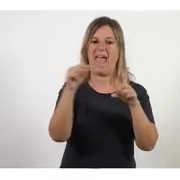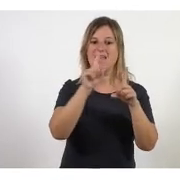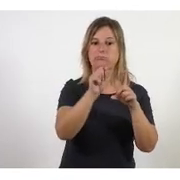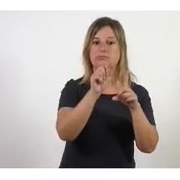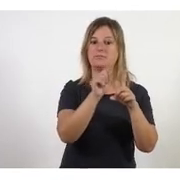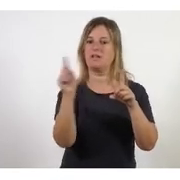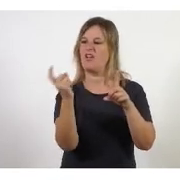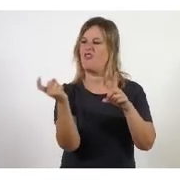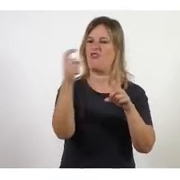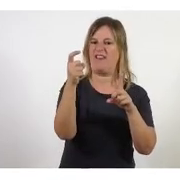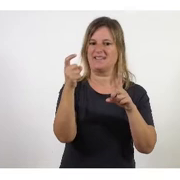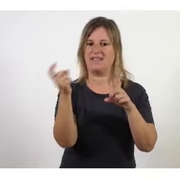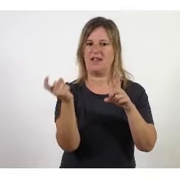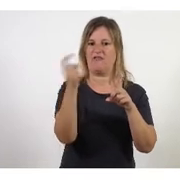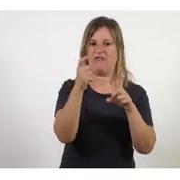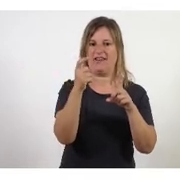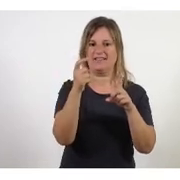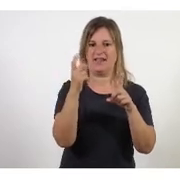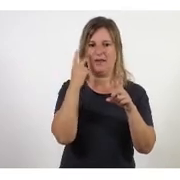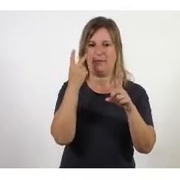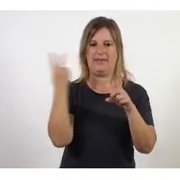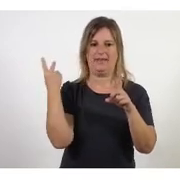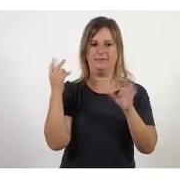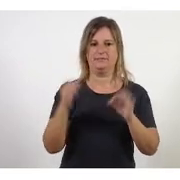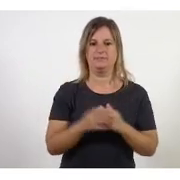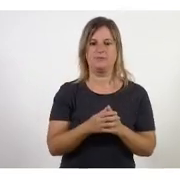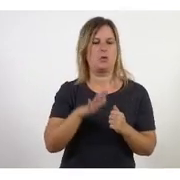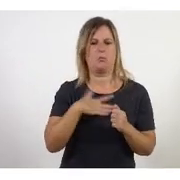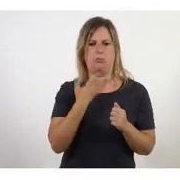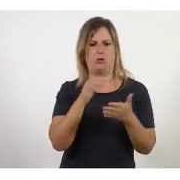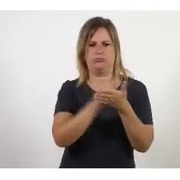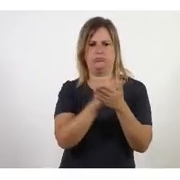canvis que he anat fent. I en teniu molts per desfer, podeu desfer moltes coses.